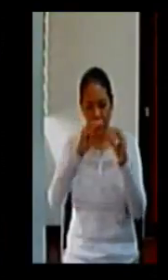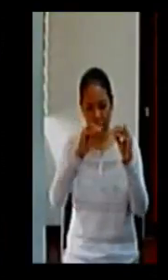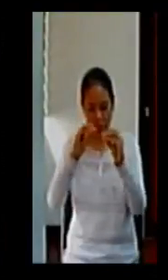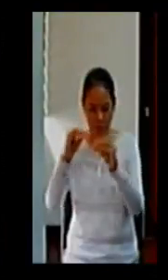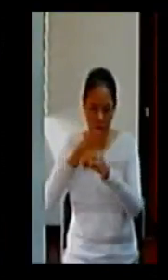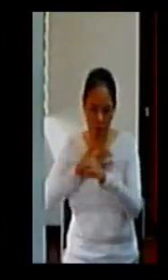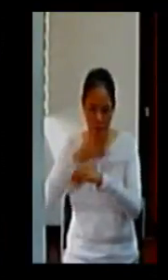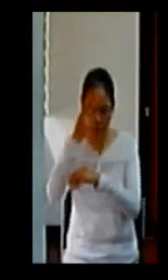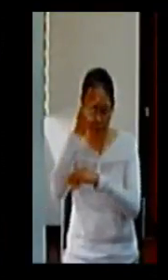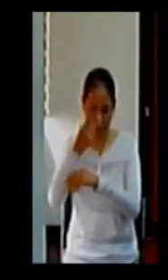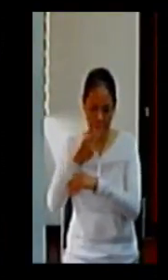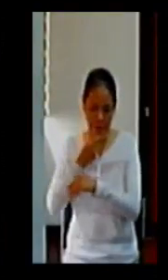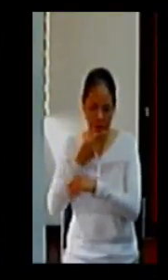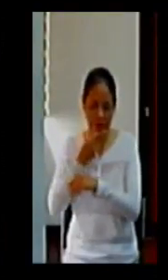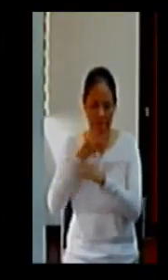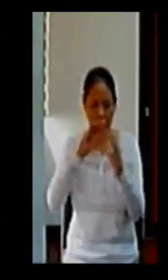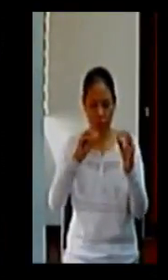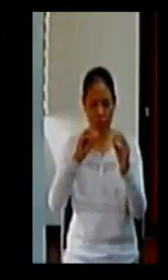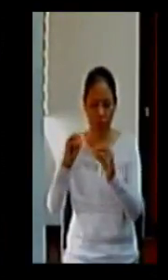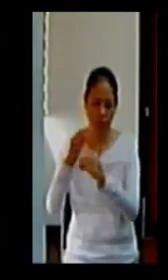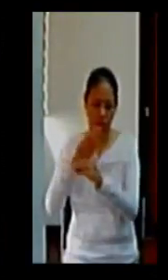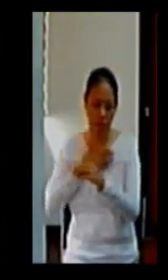parents at sa aking mga ninuno.